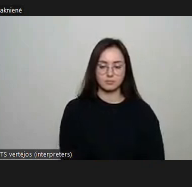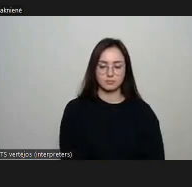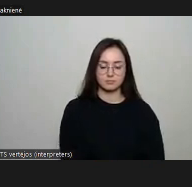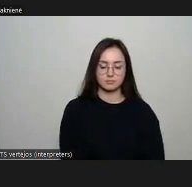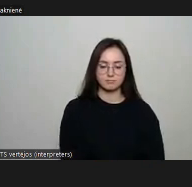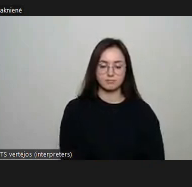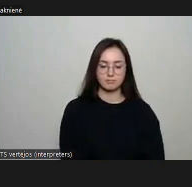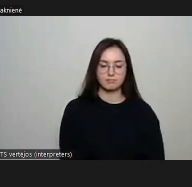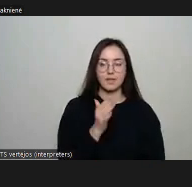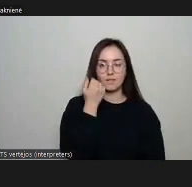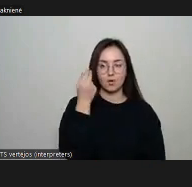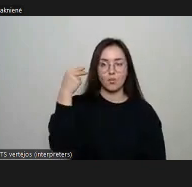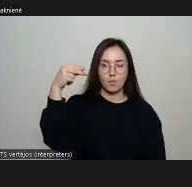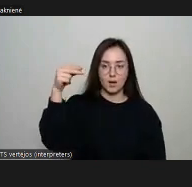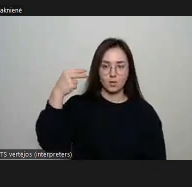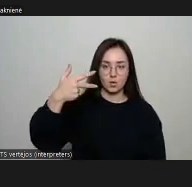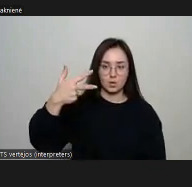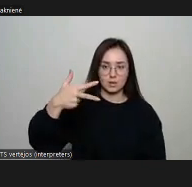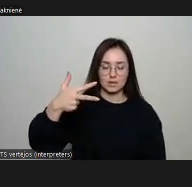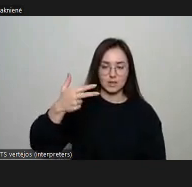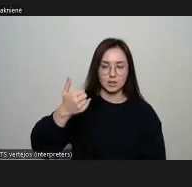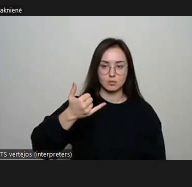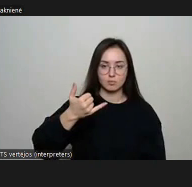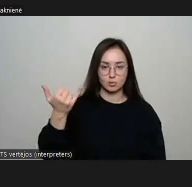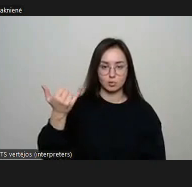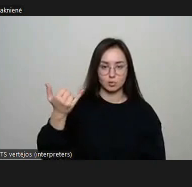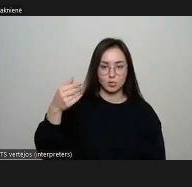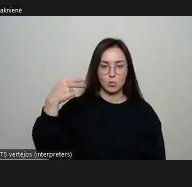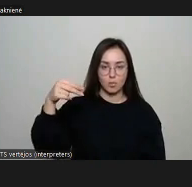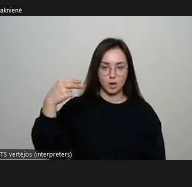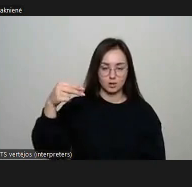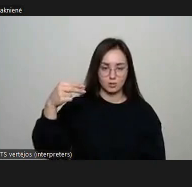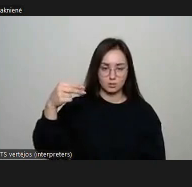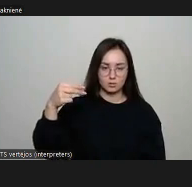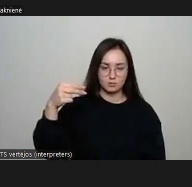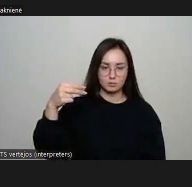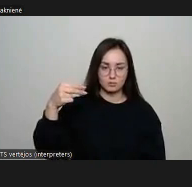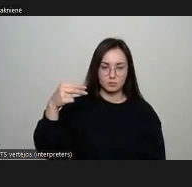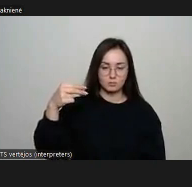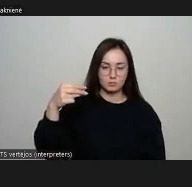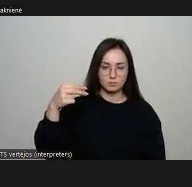ir bus pertrauka, netgi 30 minučių. Tai yra,